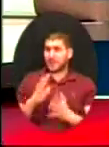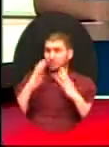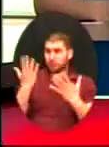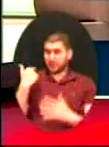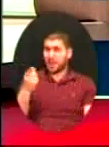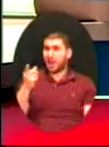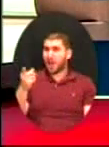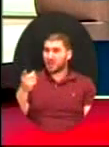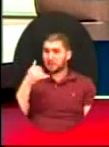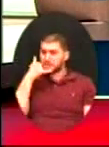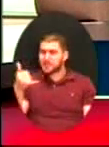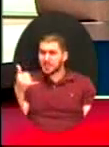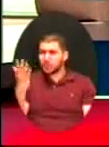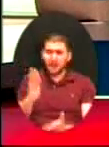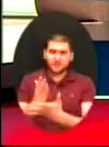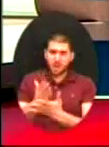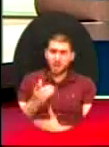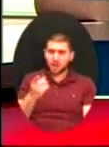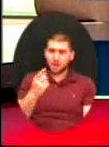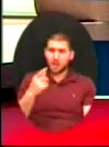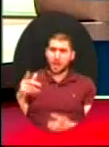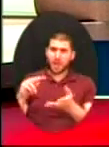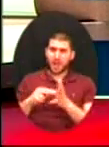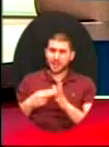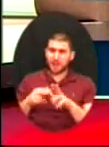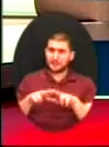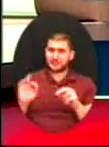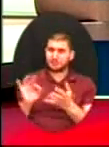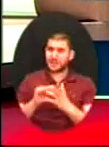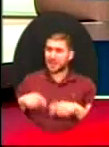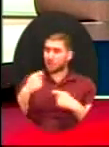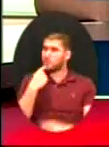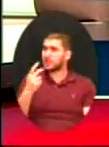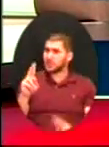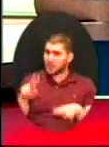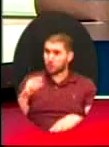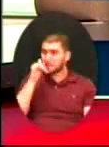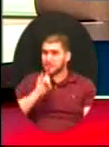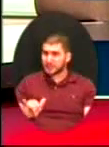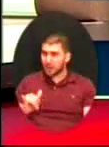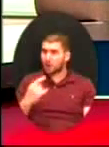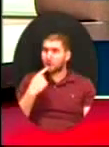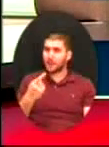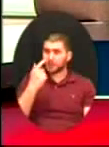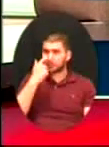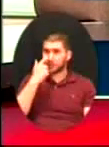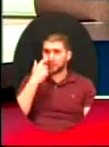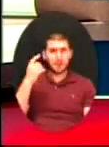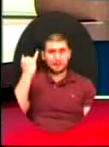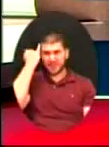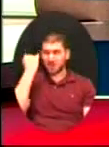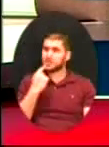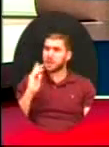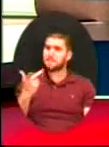שם. אתה מתקשר לחדר מצב של משרד החינוך, אומר יש לי מסע, היא אומרת לך פקידה,